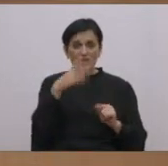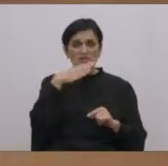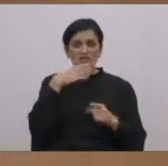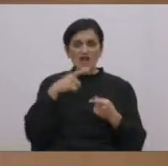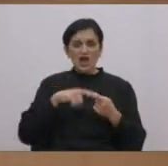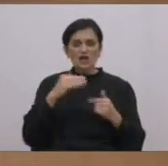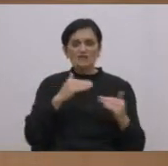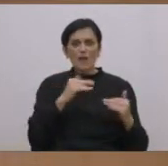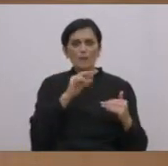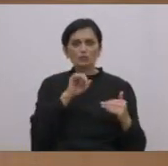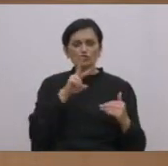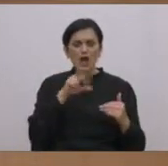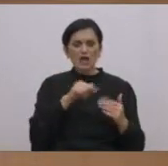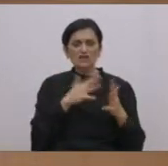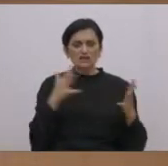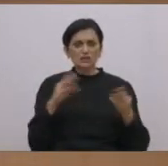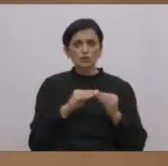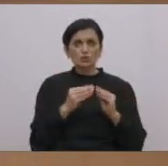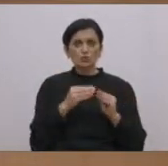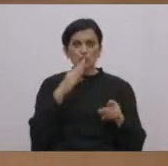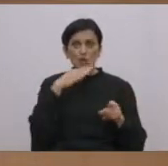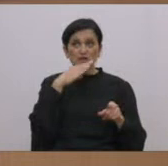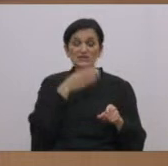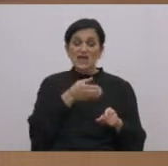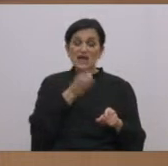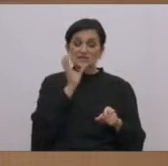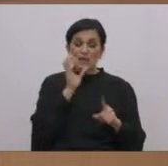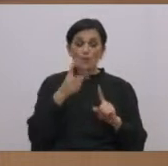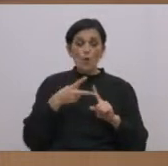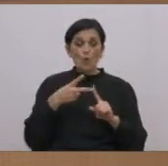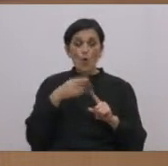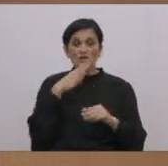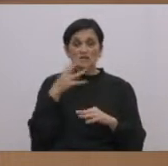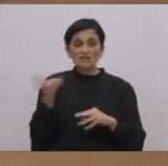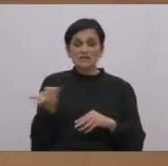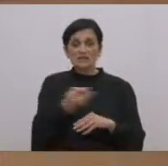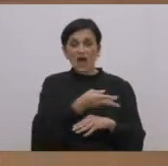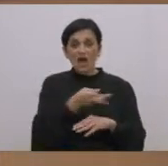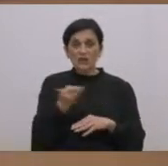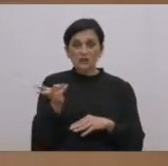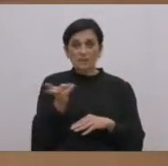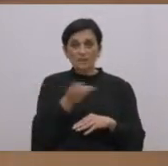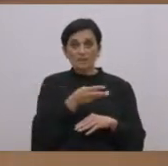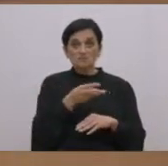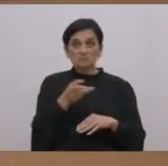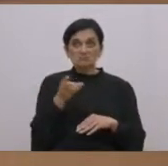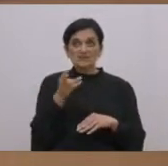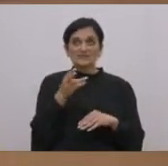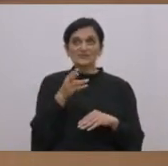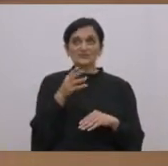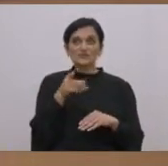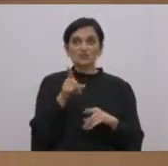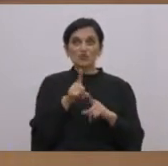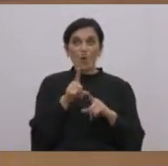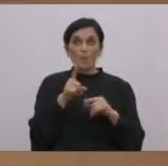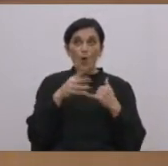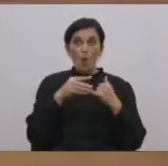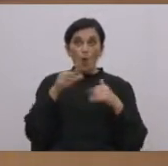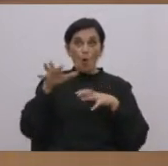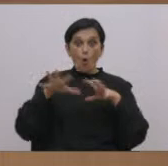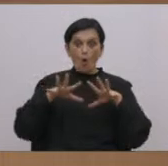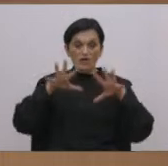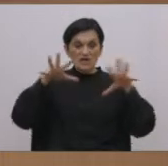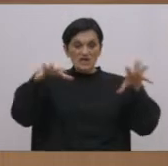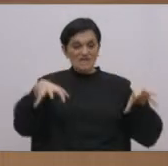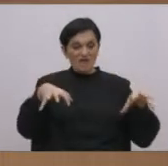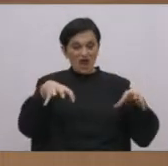ძალიან დიდი პრობლემა წყლის, და თქვენ იცით რომ ერთია სასმელი წყალი, მეორე არის სარწყავი და იქ რო გველეშაპივით რომ ოკუპანტებს ჩაკეტილი